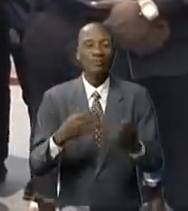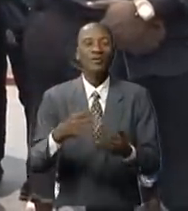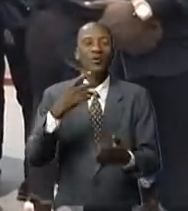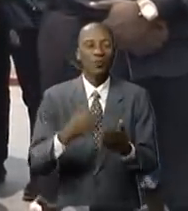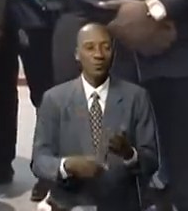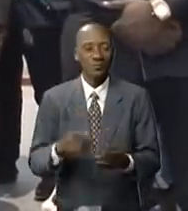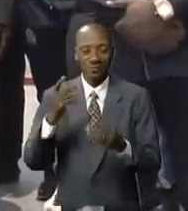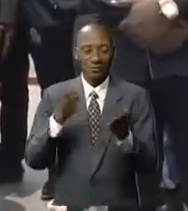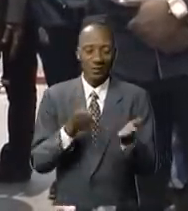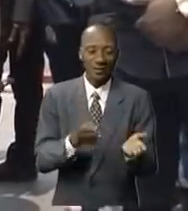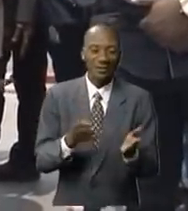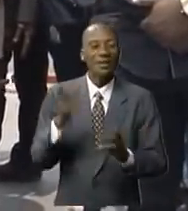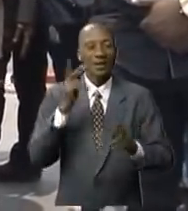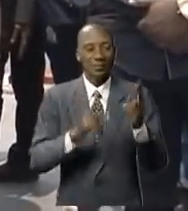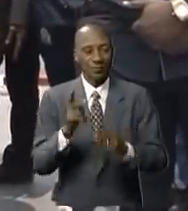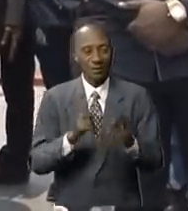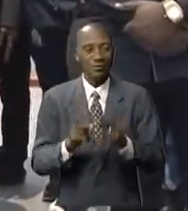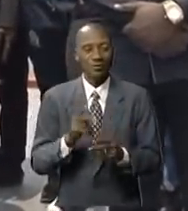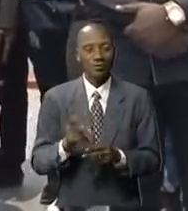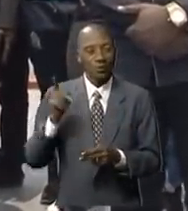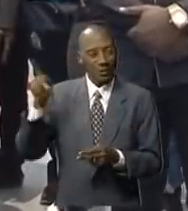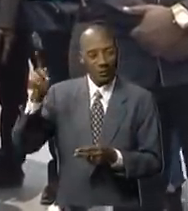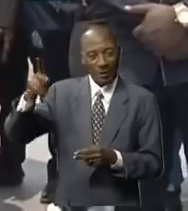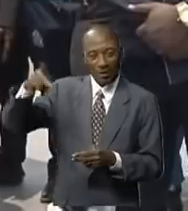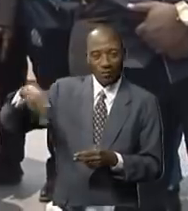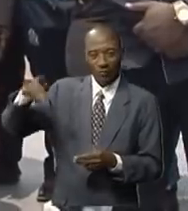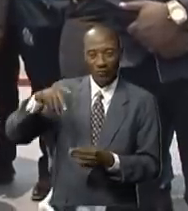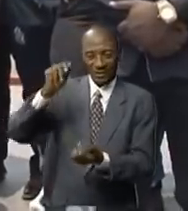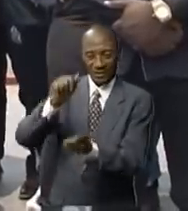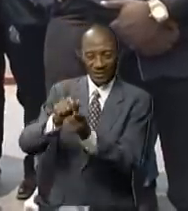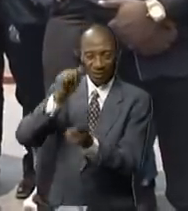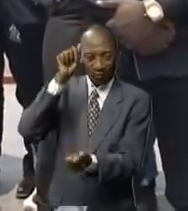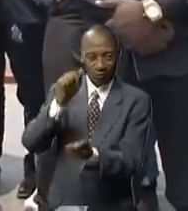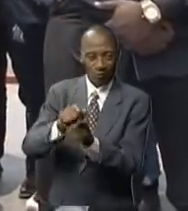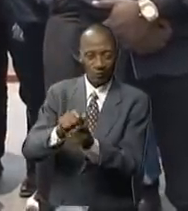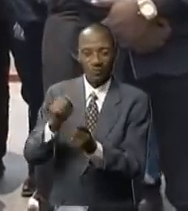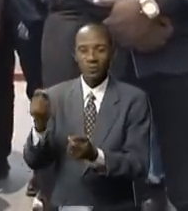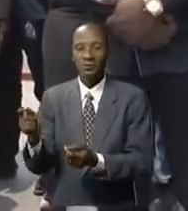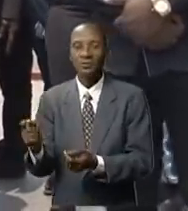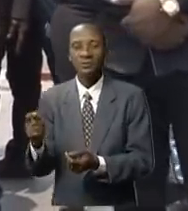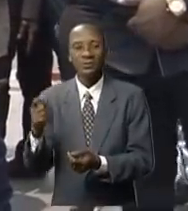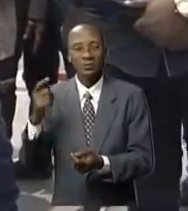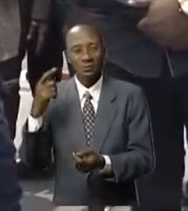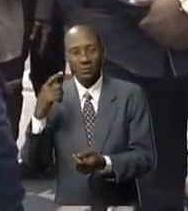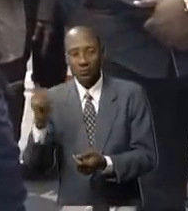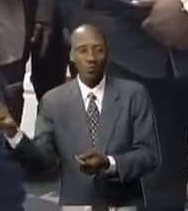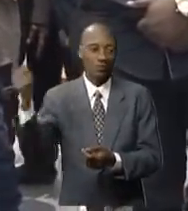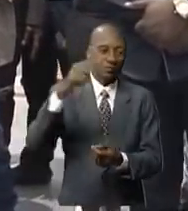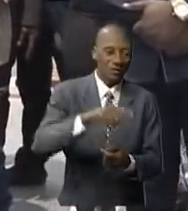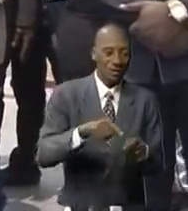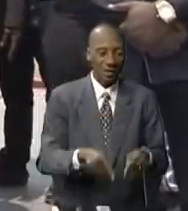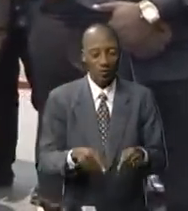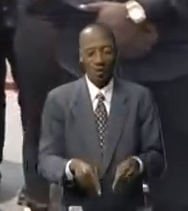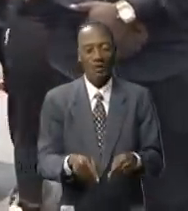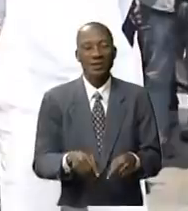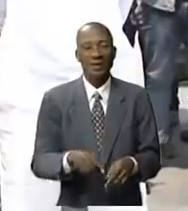elle puisse l'acheter à 16. C'est-à-dire que non. Moi, j'ai diminué le prix pour soutenir les actions du chef de l'État. Vous, les économistes, les opérateurs économiques, avant de